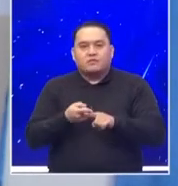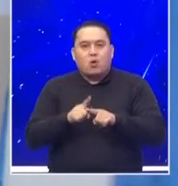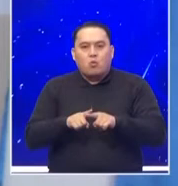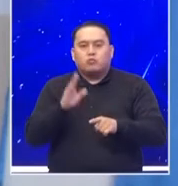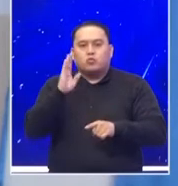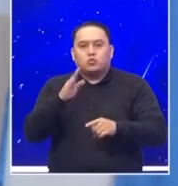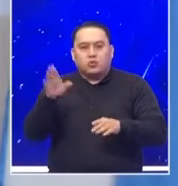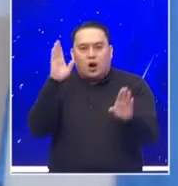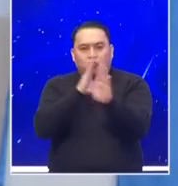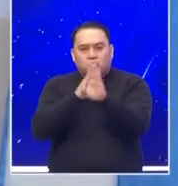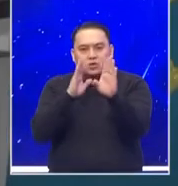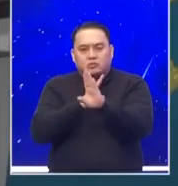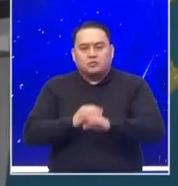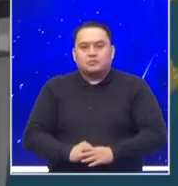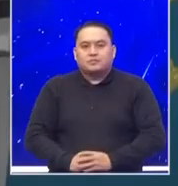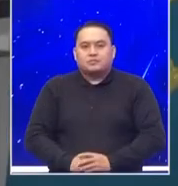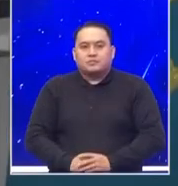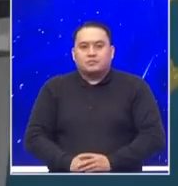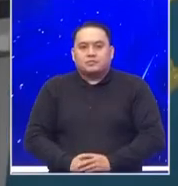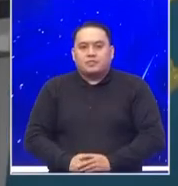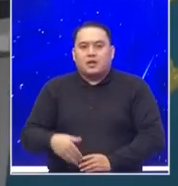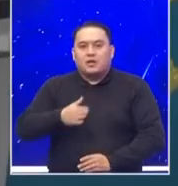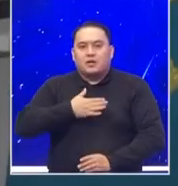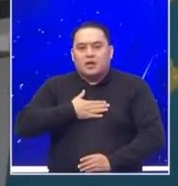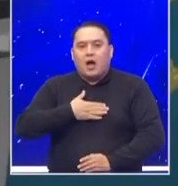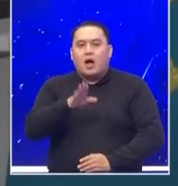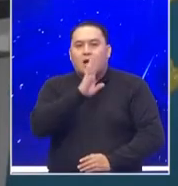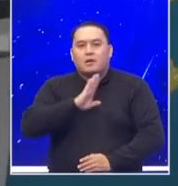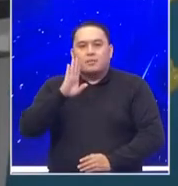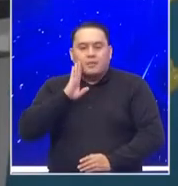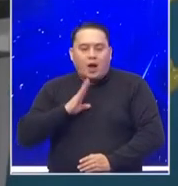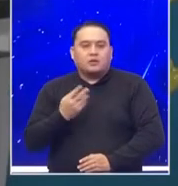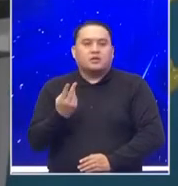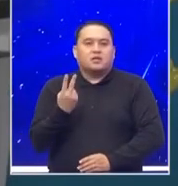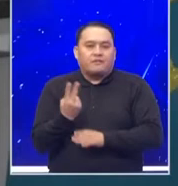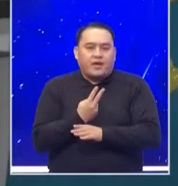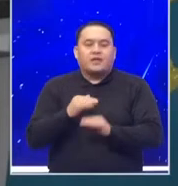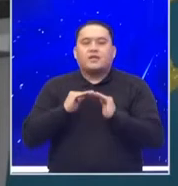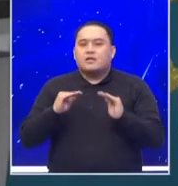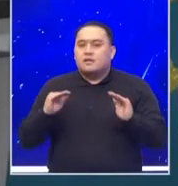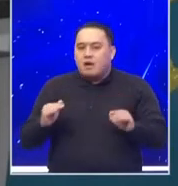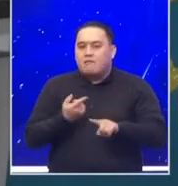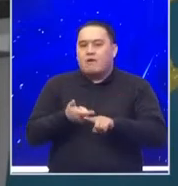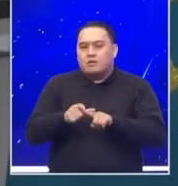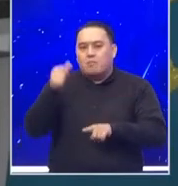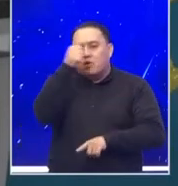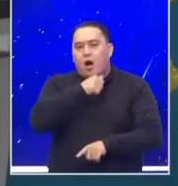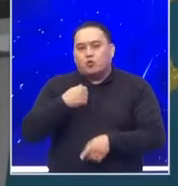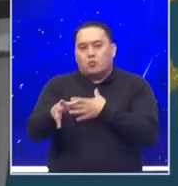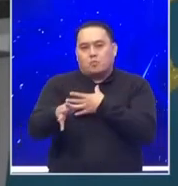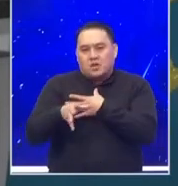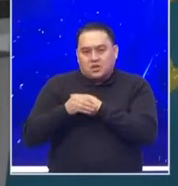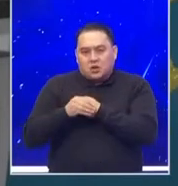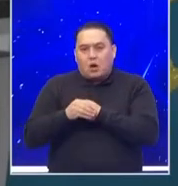будущему наших детей я мать твоих совершеннолетних детей в этом году они вместе со